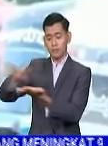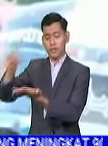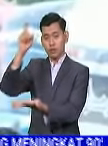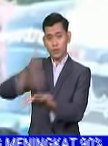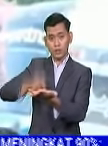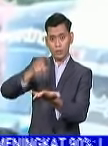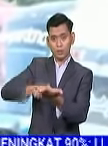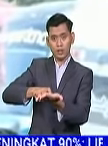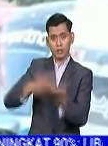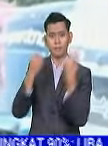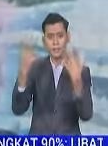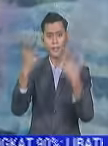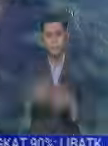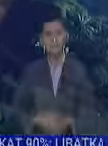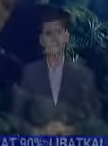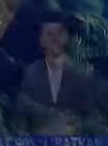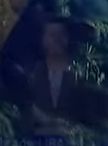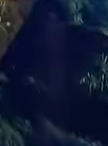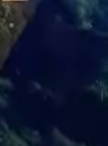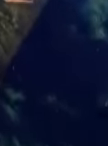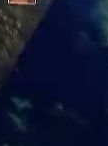tertunggak.